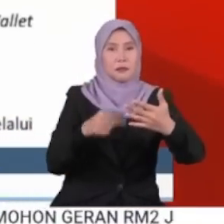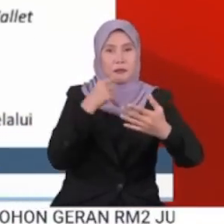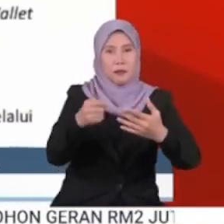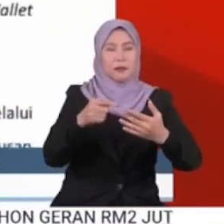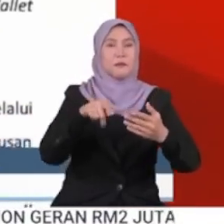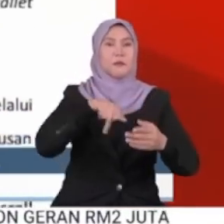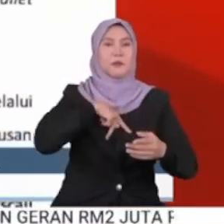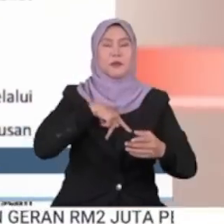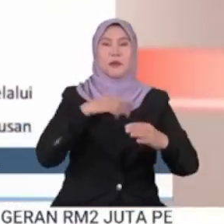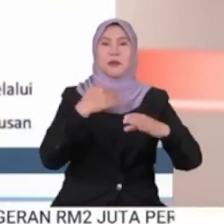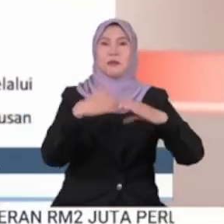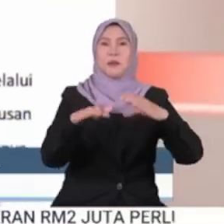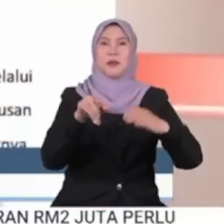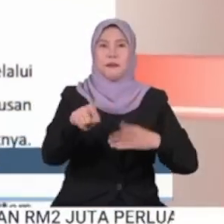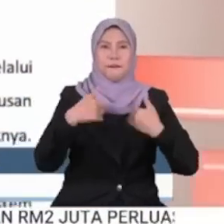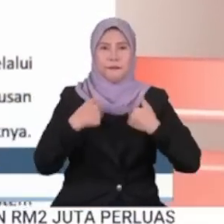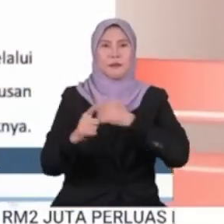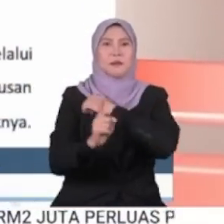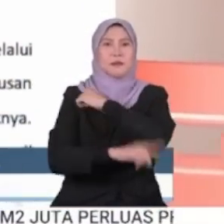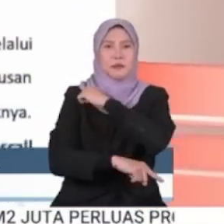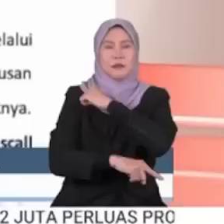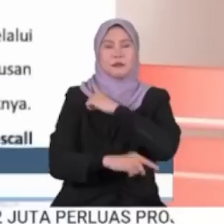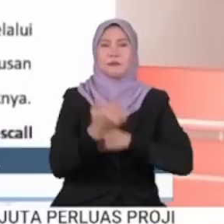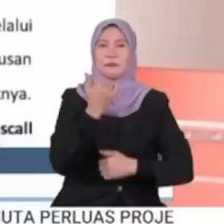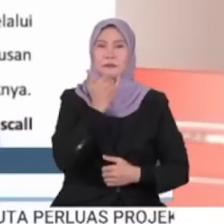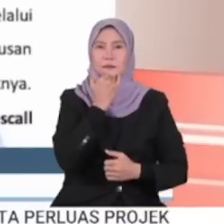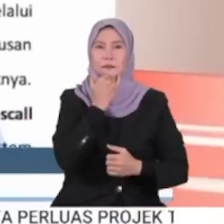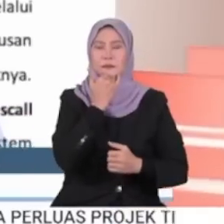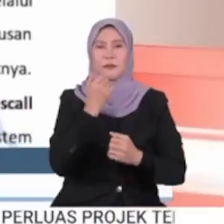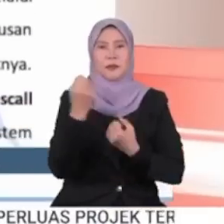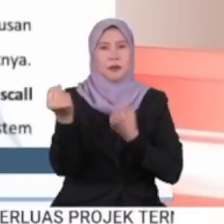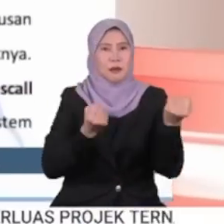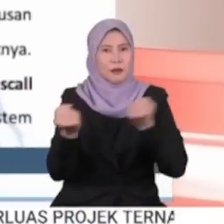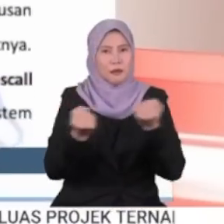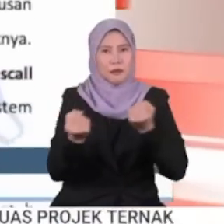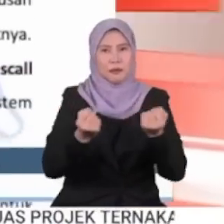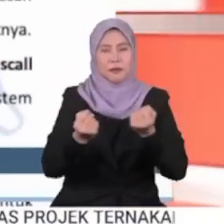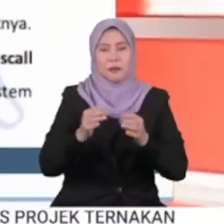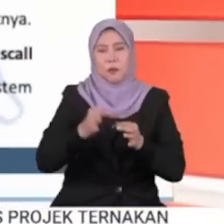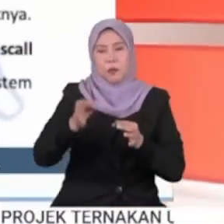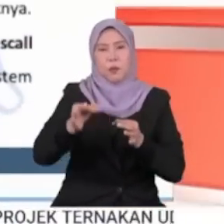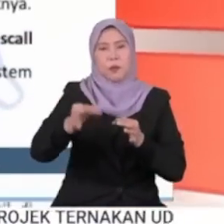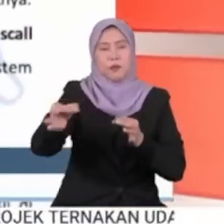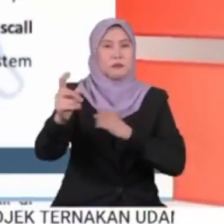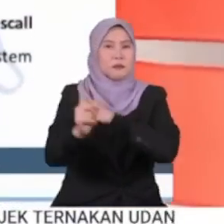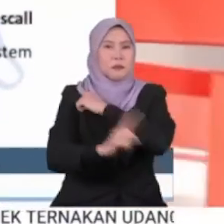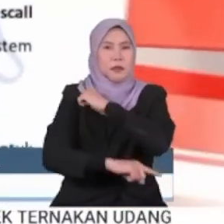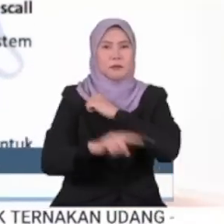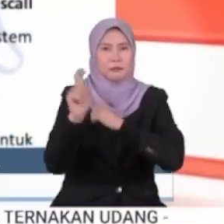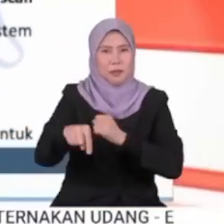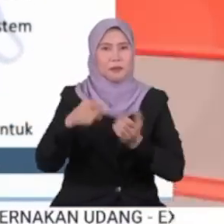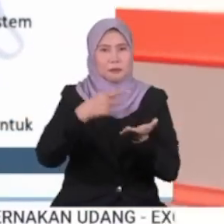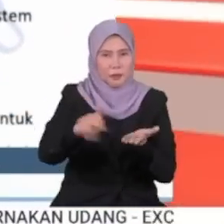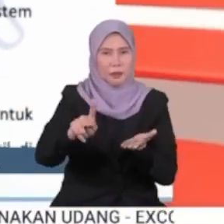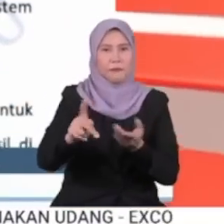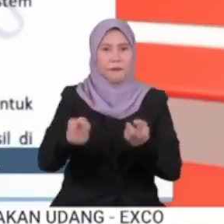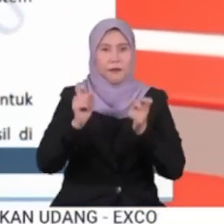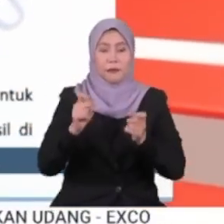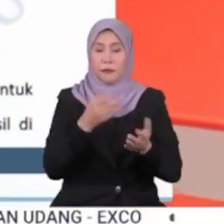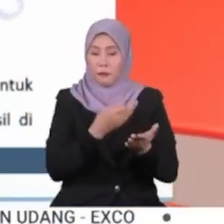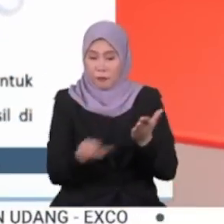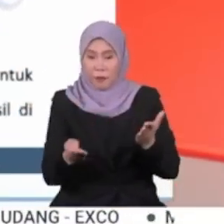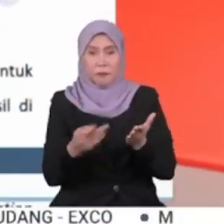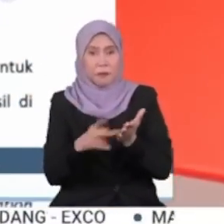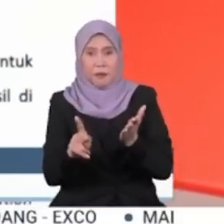bahawa pemilik email memiliki saman di bawah kesalahan lalu lintas yang tertunggak dan perlu dijelaskan segera, yang mana jika